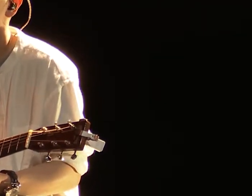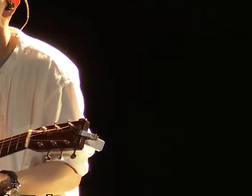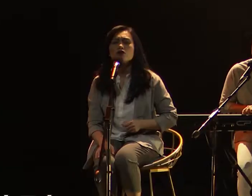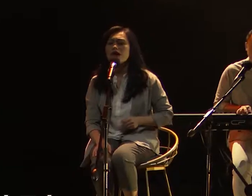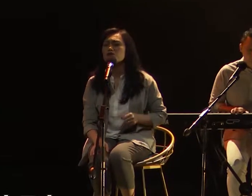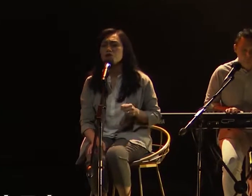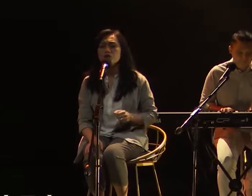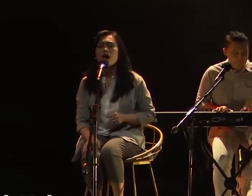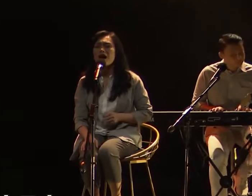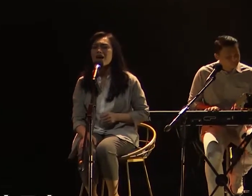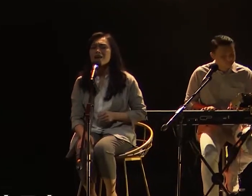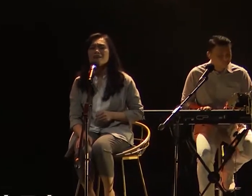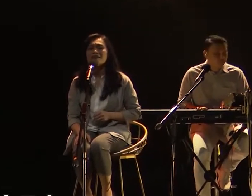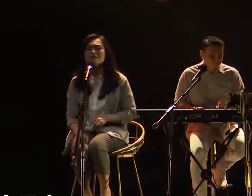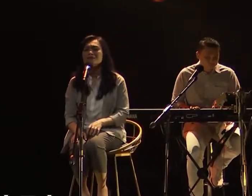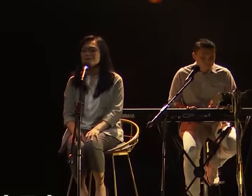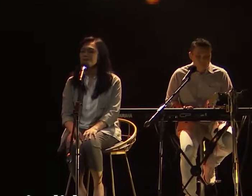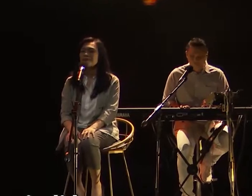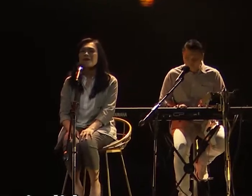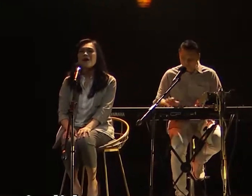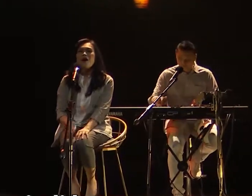Percaya Kaulah Tuhan,